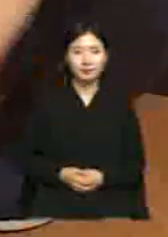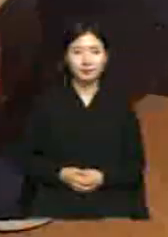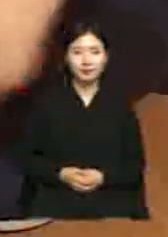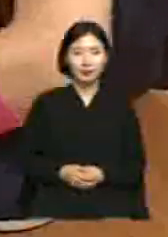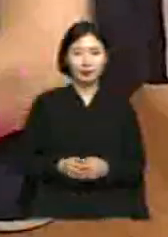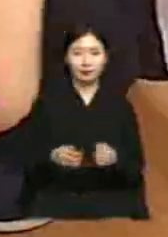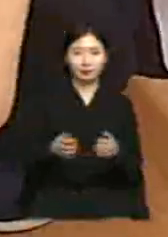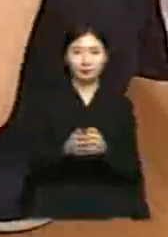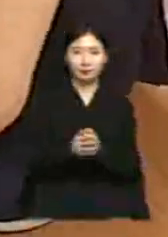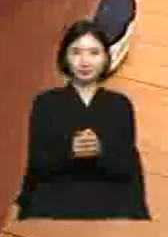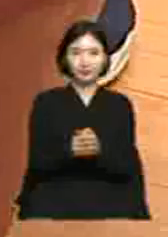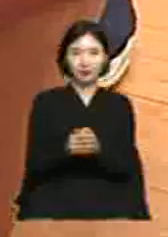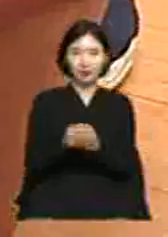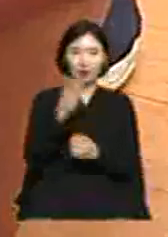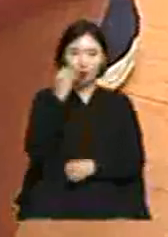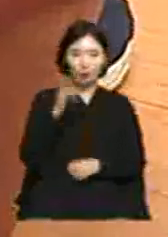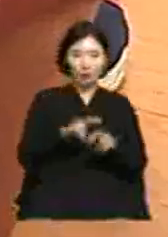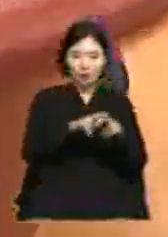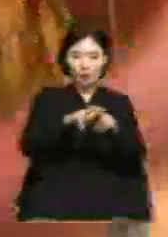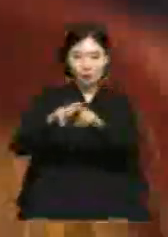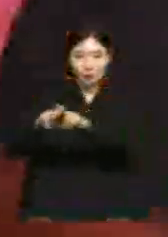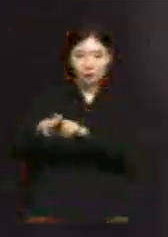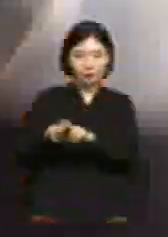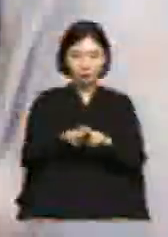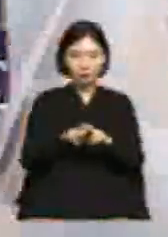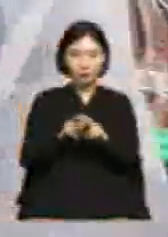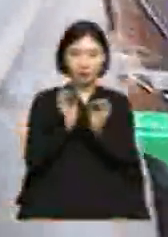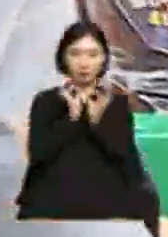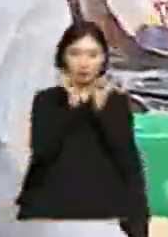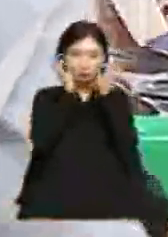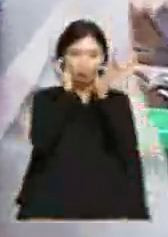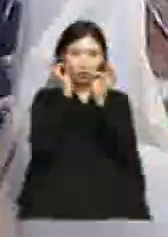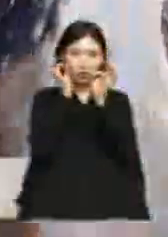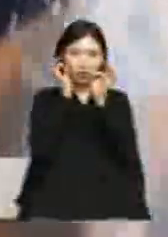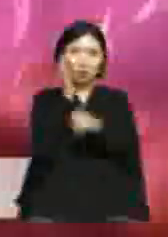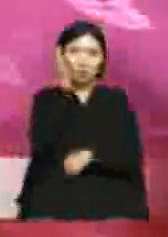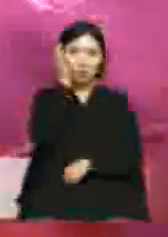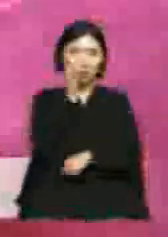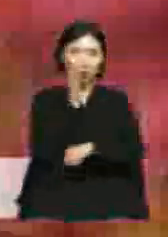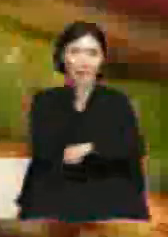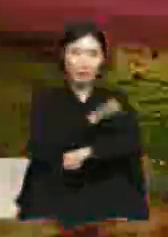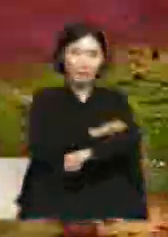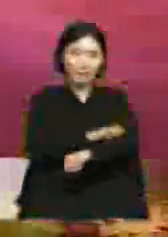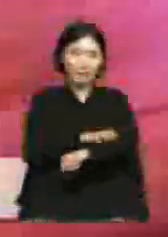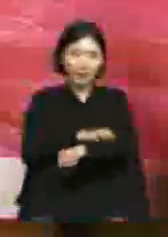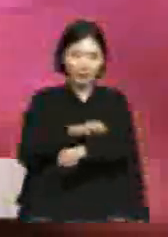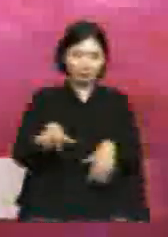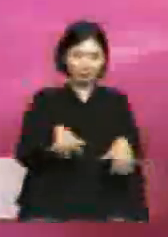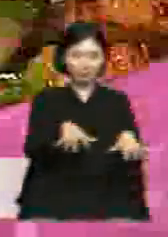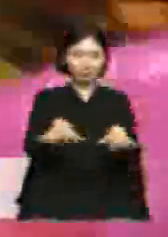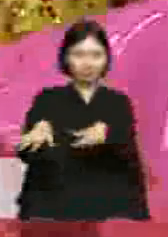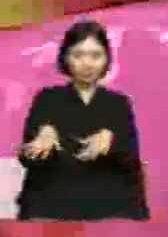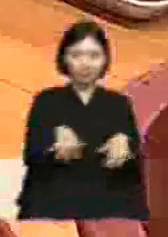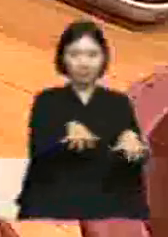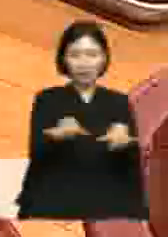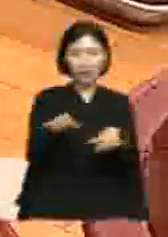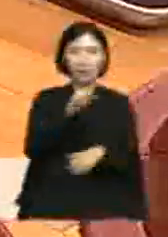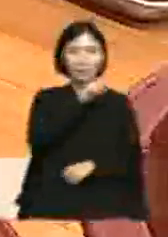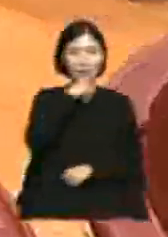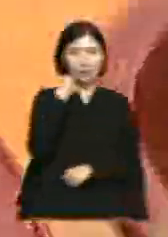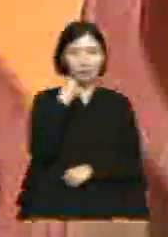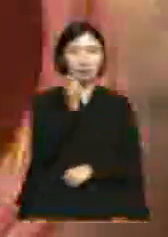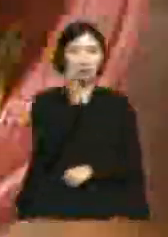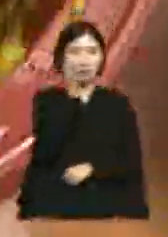대야를 둘러싼 어머니들이 정성스러운 손길로 오이를 버무립니다. 갖은 양념에 묻혀진 오이는 맛있는